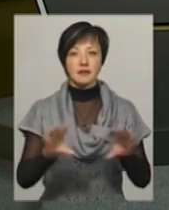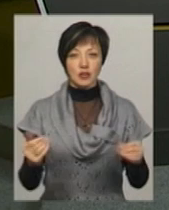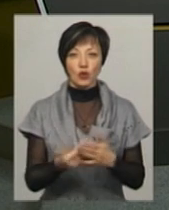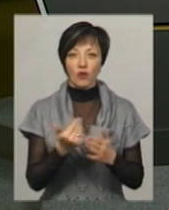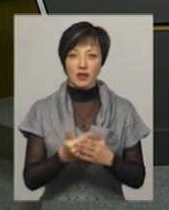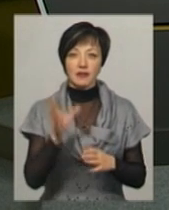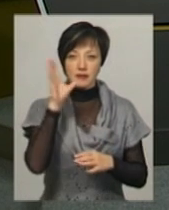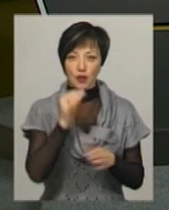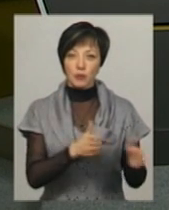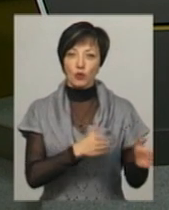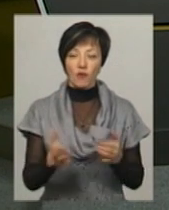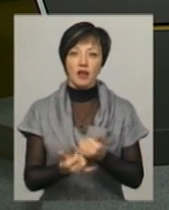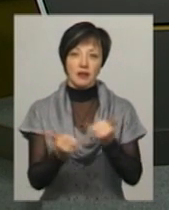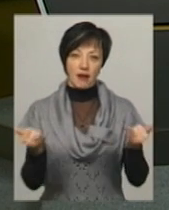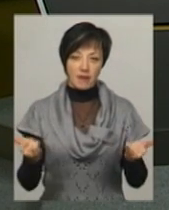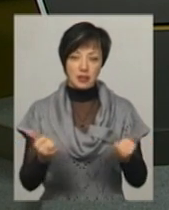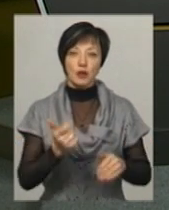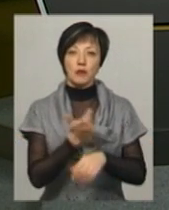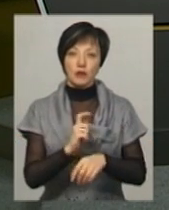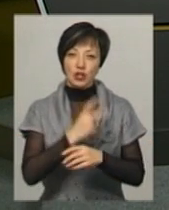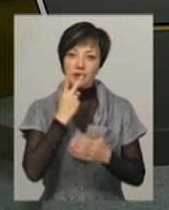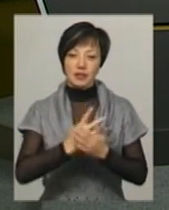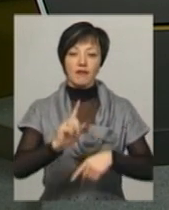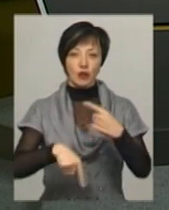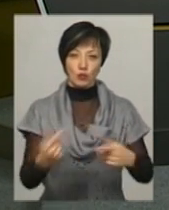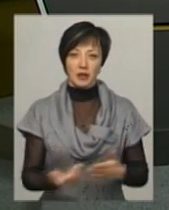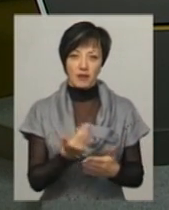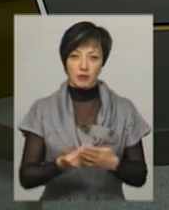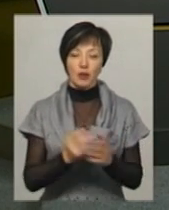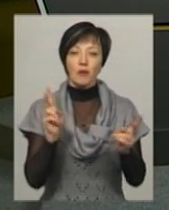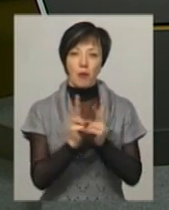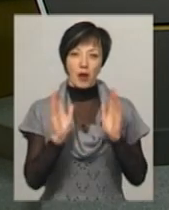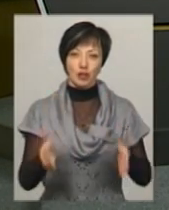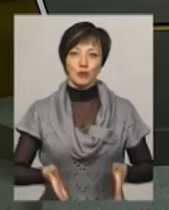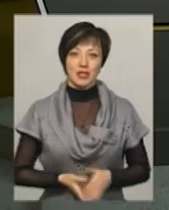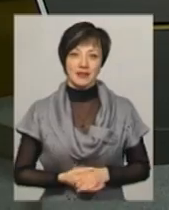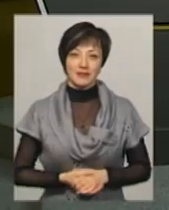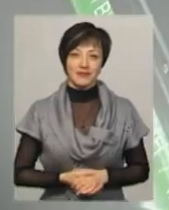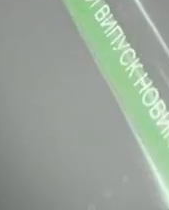новини, які ми встигли для вас підготувати. Більше дивіться у наступних випусках. Побачимось!